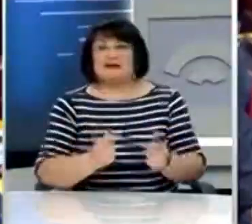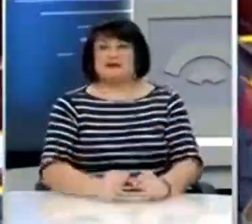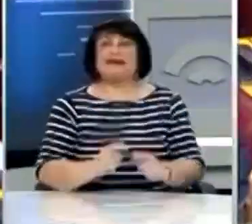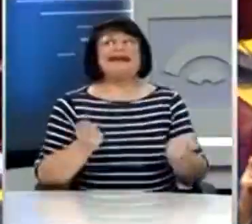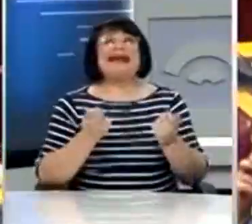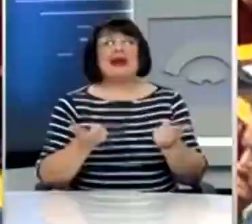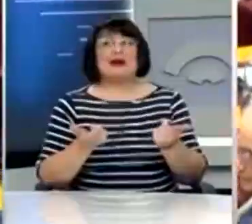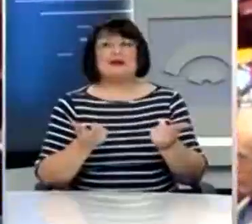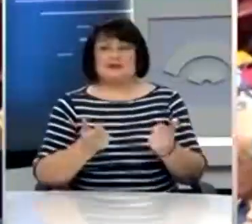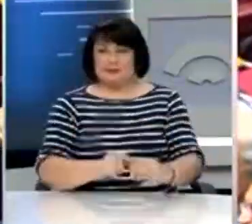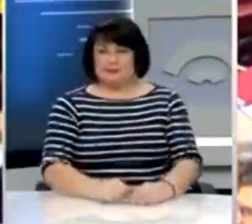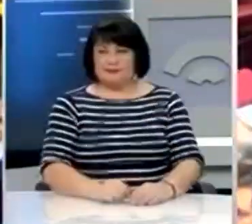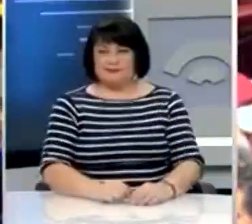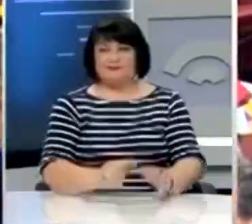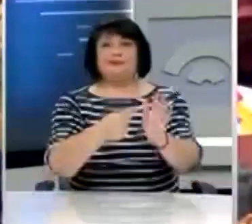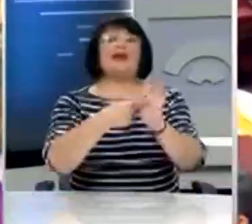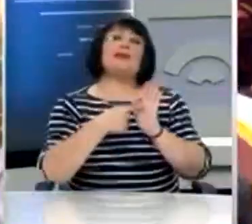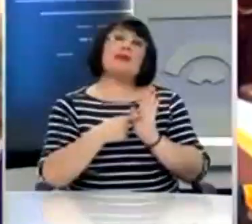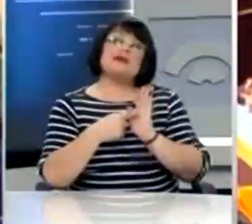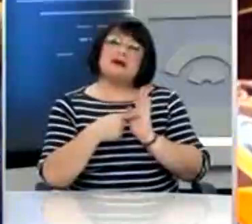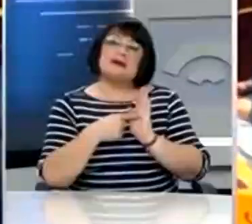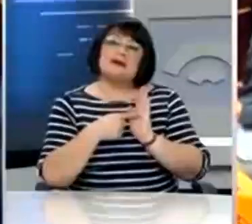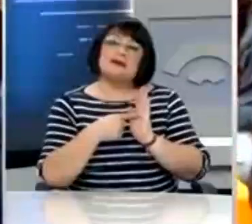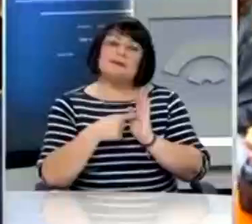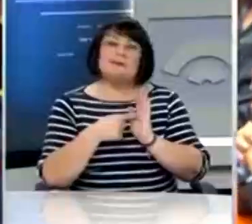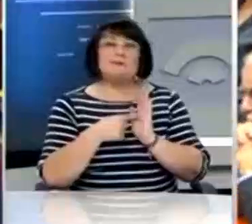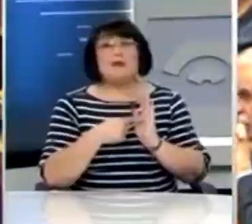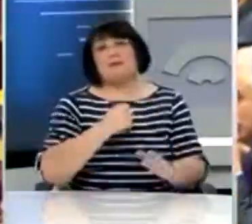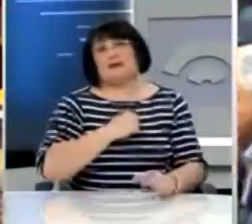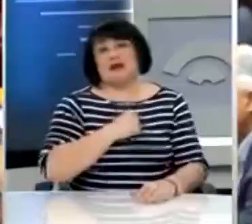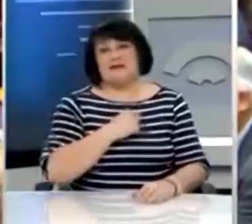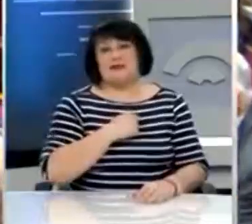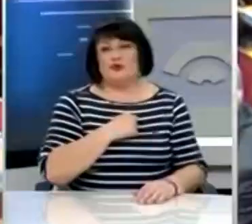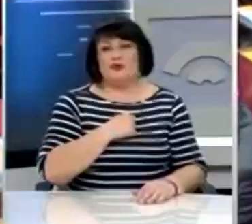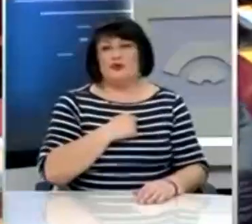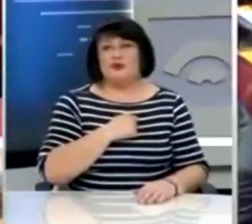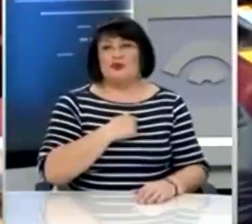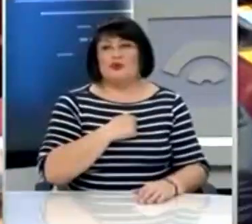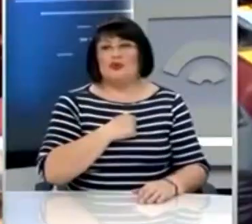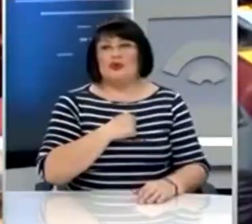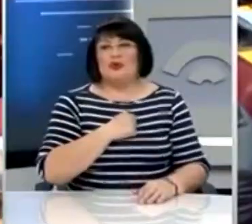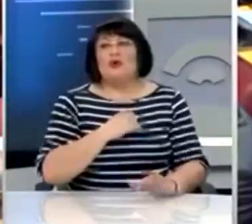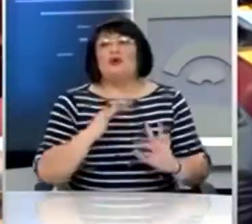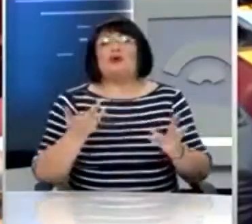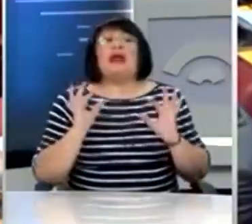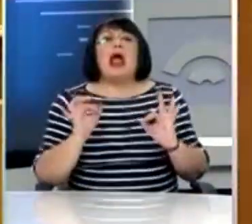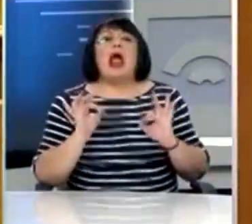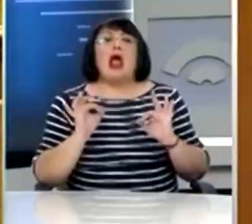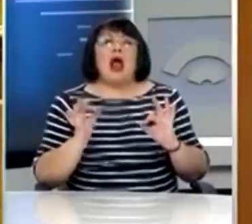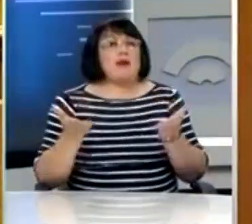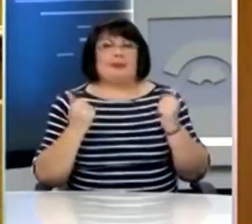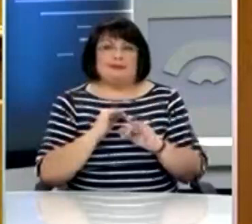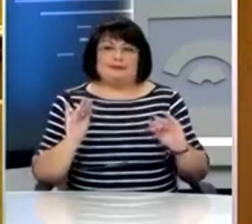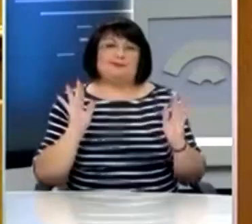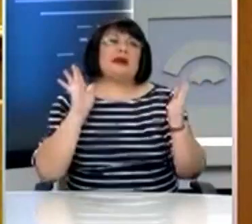χτένι. Δείξατε, κατά την εκτίμησή μου, πόσο ανέτοιμοι ήσασταν